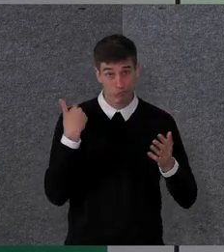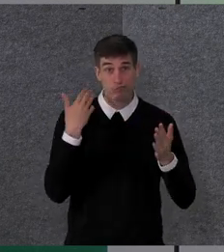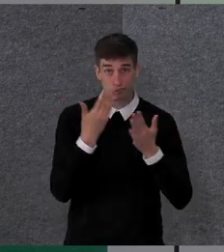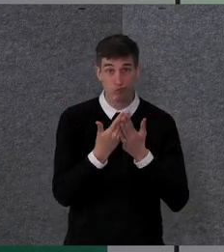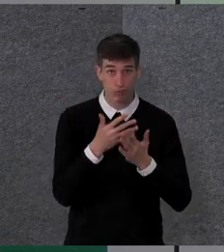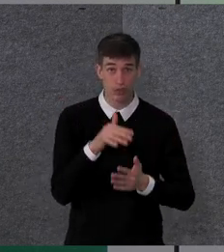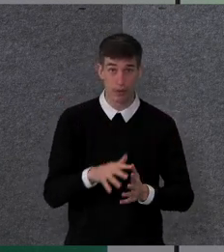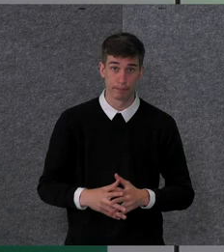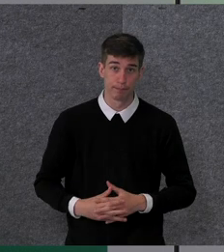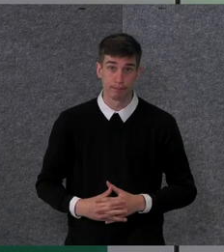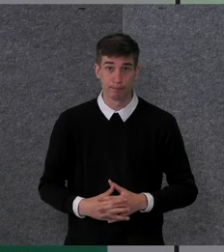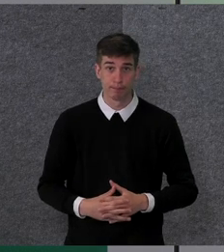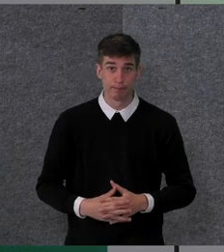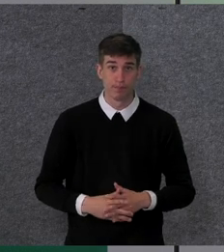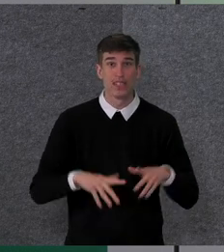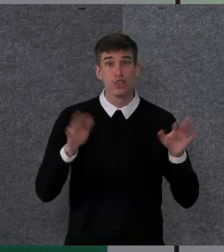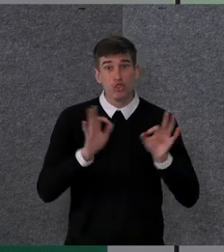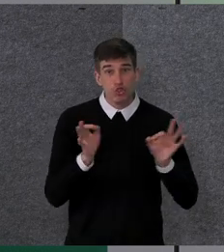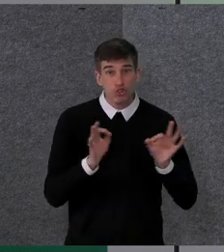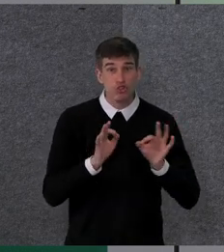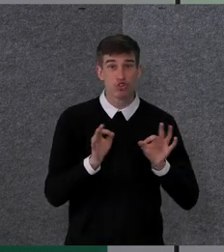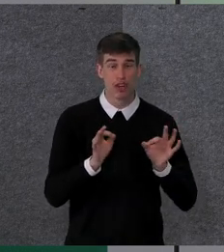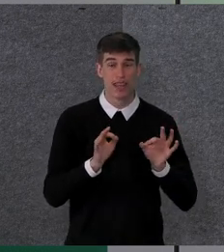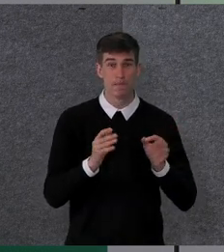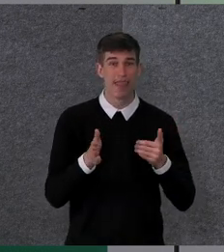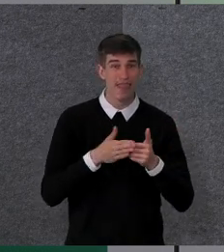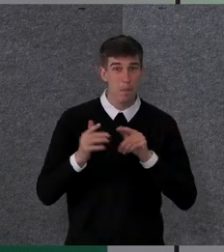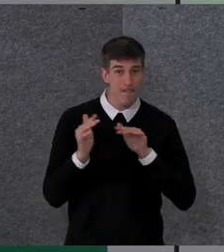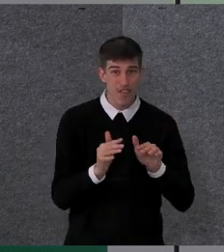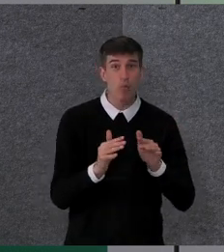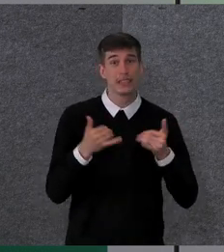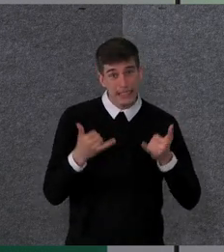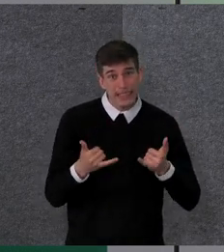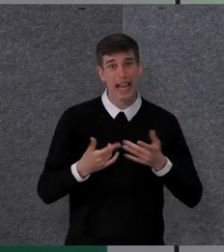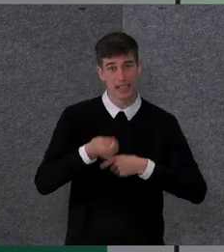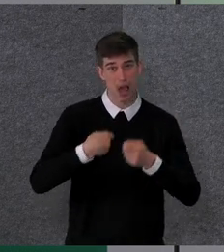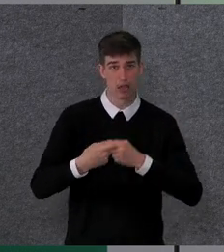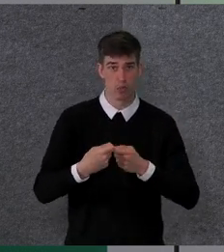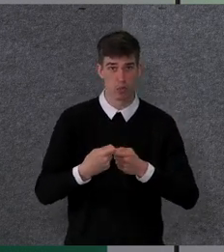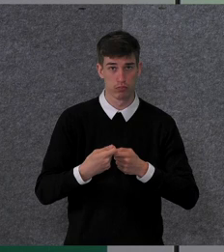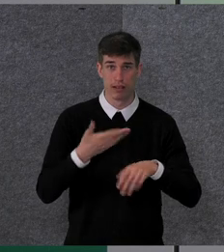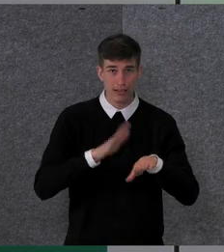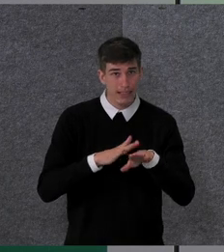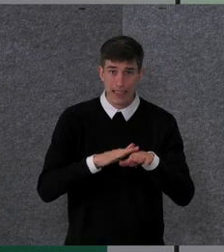wir die schlimmsten Auswirkungen noch verhindern wollen, müssen wir jetzt handeln. Die Zeit läuft